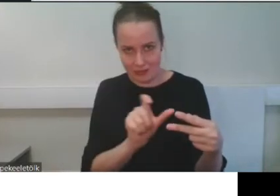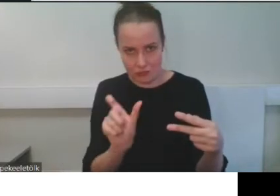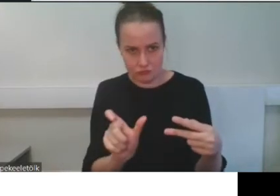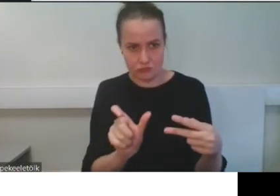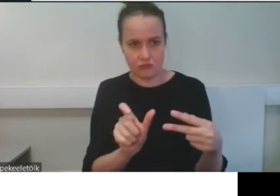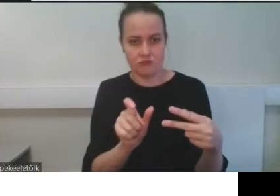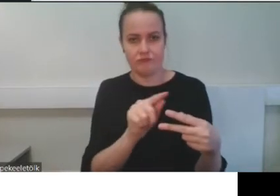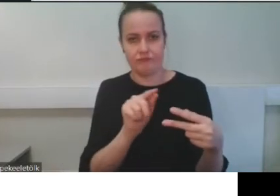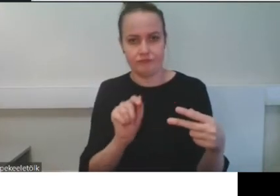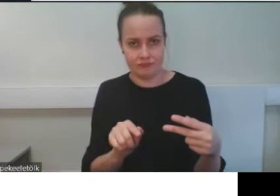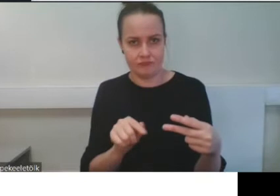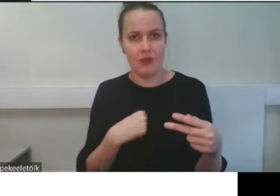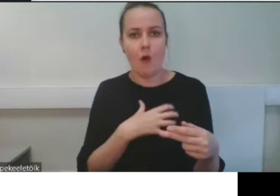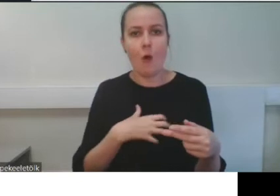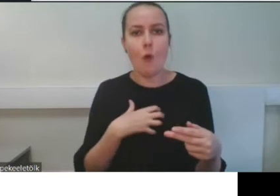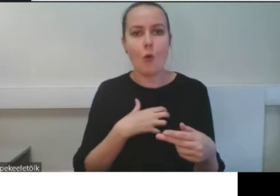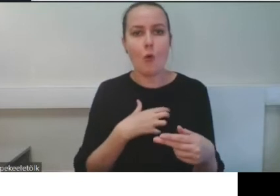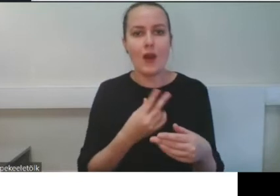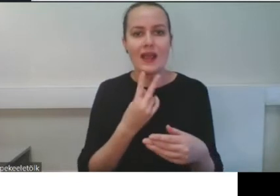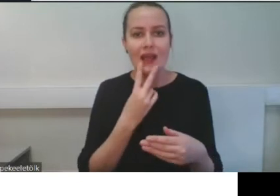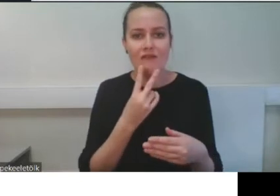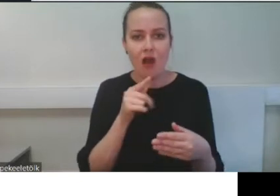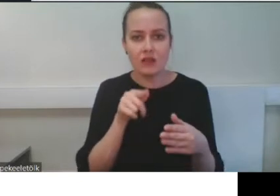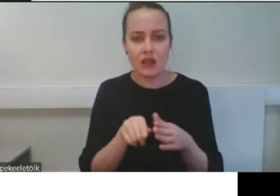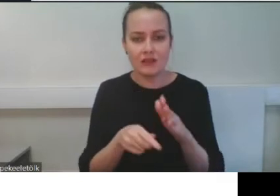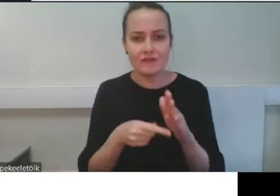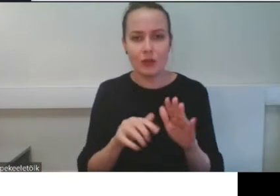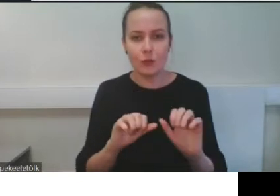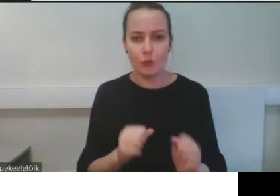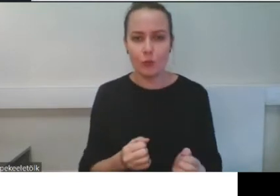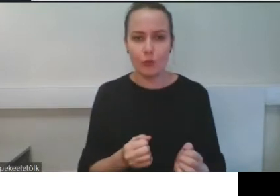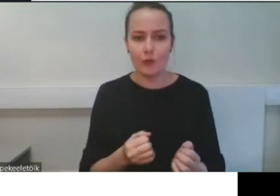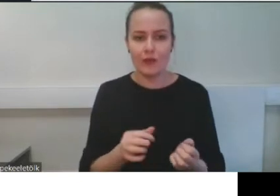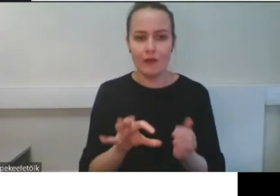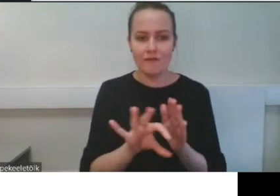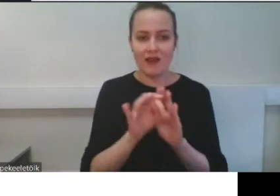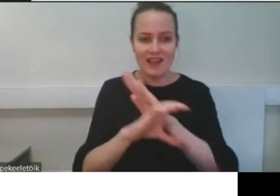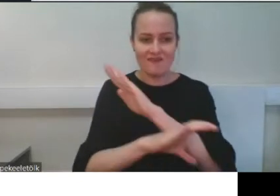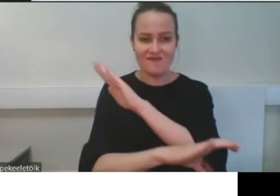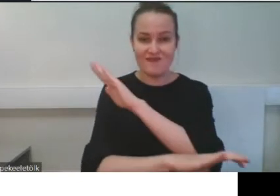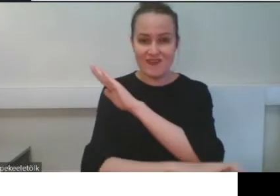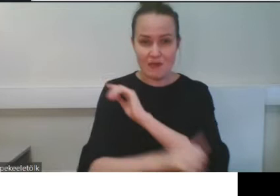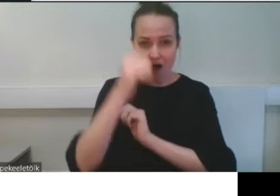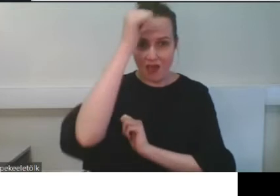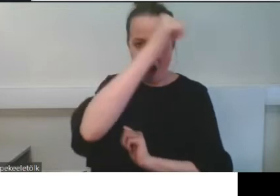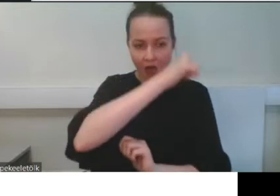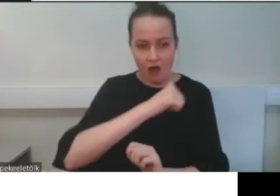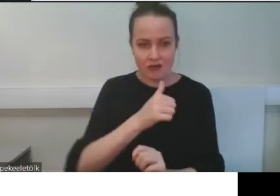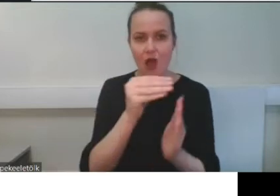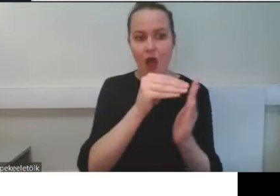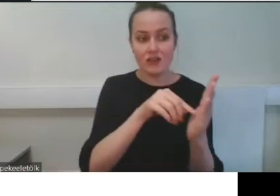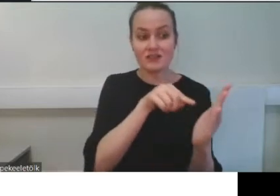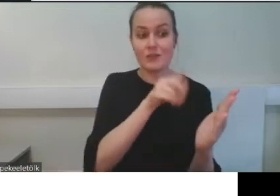osakond kogume , kontrollime ja koondame koostöös Sotsiaalkindlustusametiga